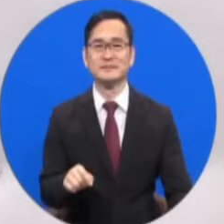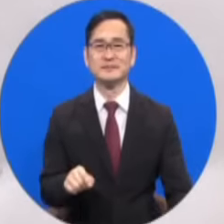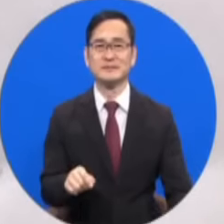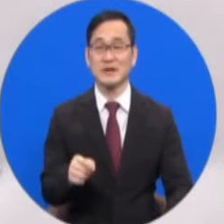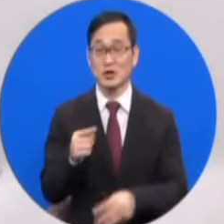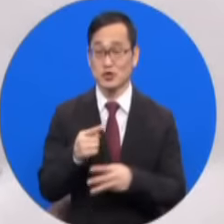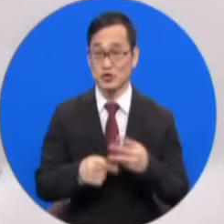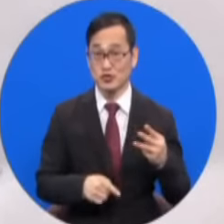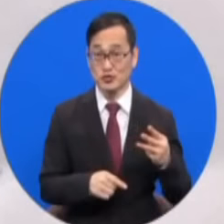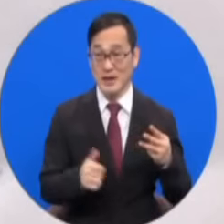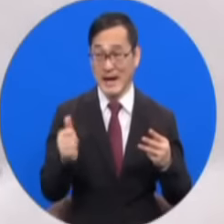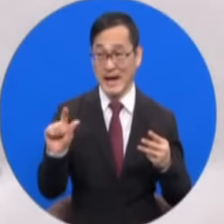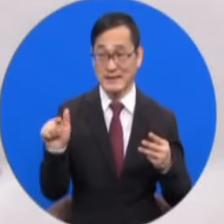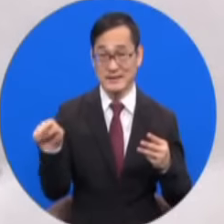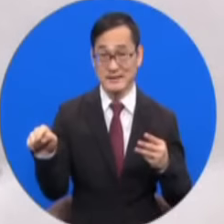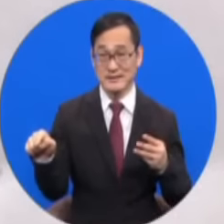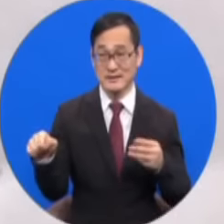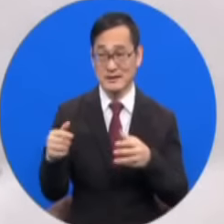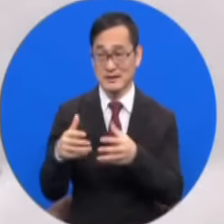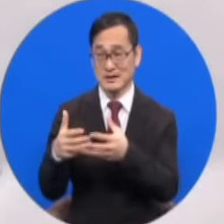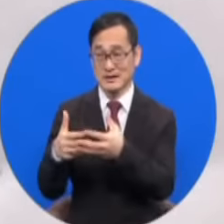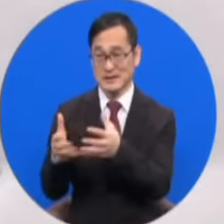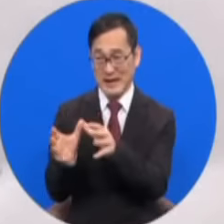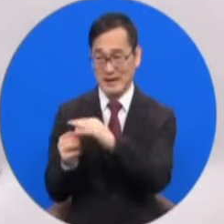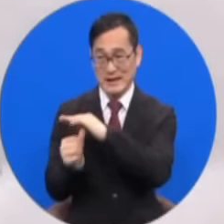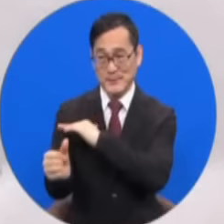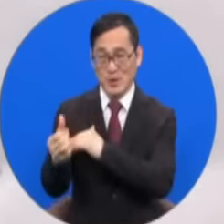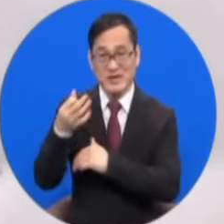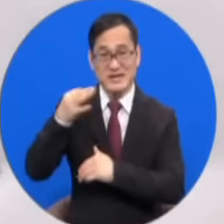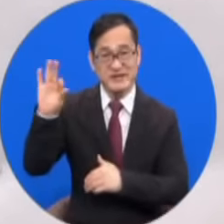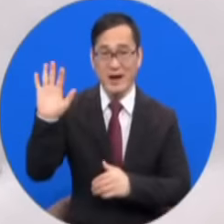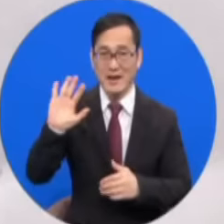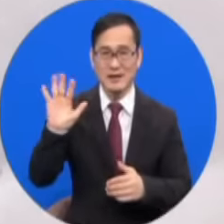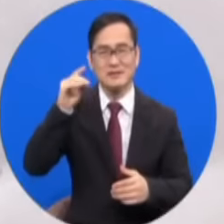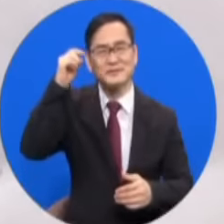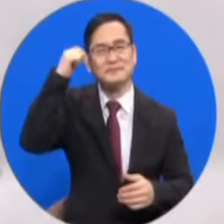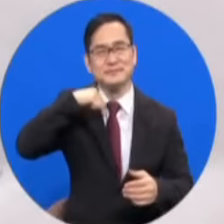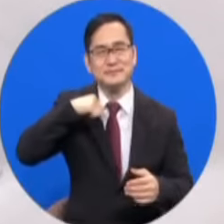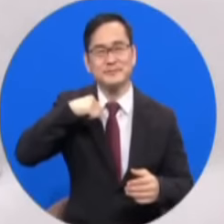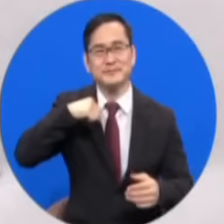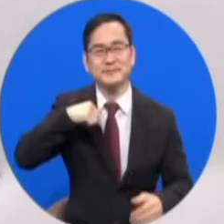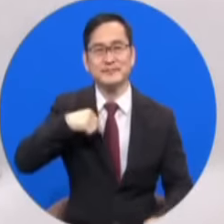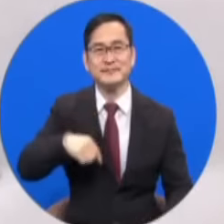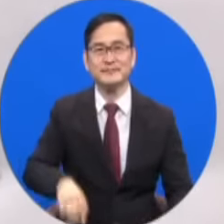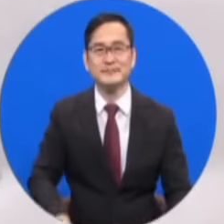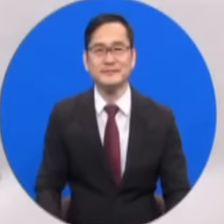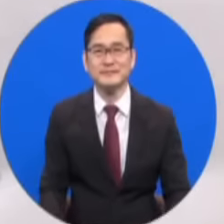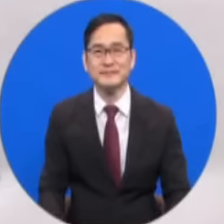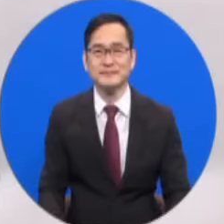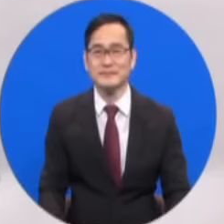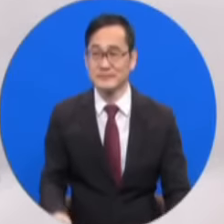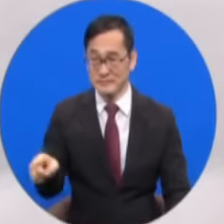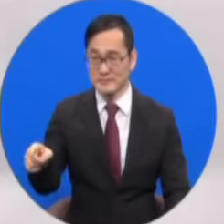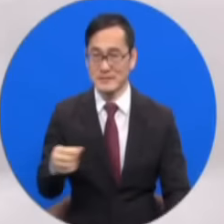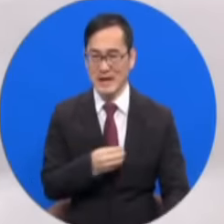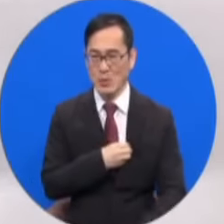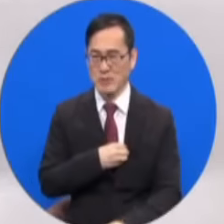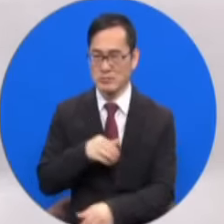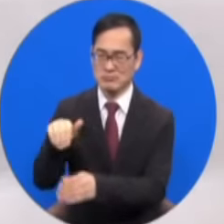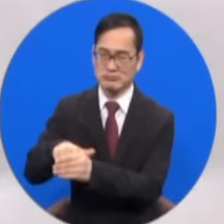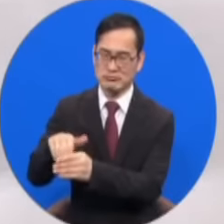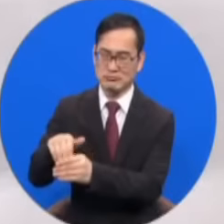대표를 여당의 대표로 인정하지 않는게 아니냐 이런 문제가 있는 거죠 그러니까 63% 당원 지지를